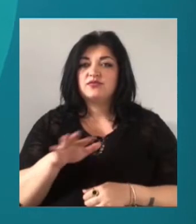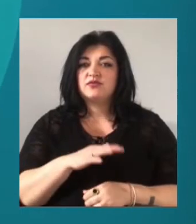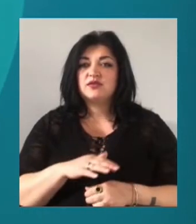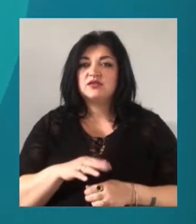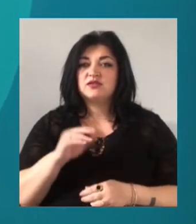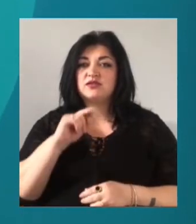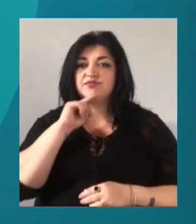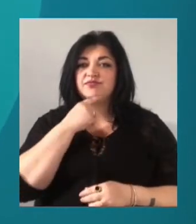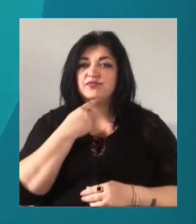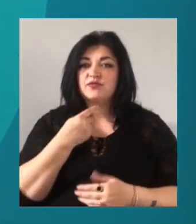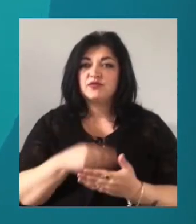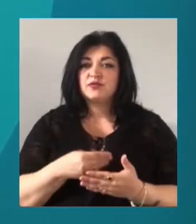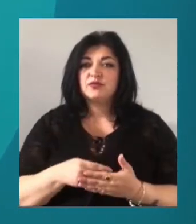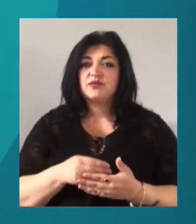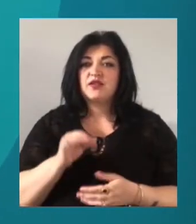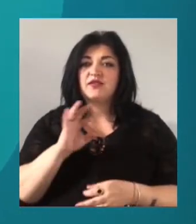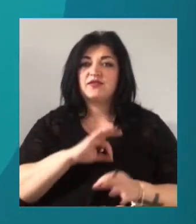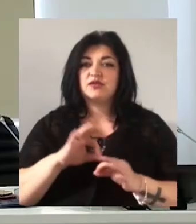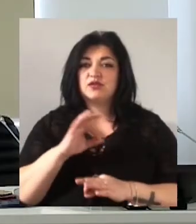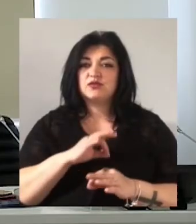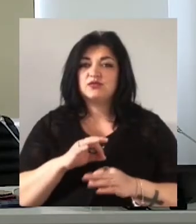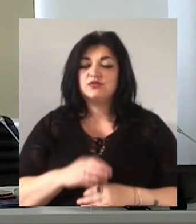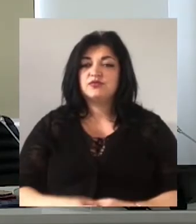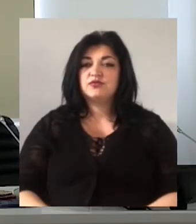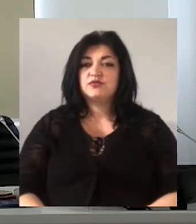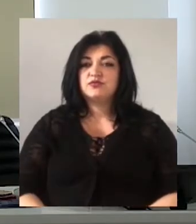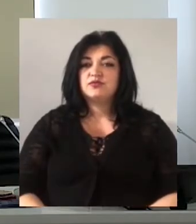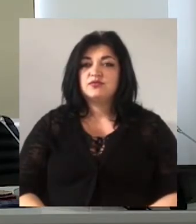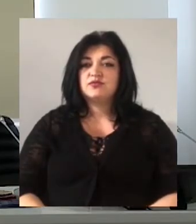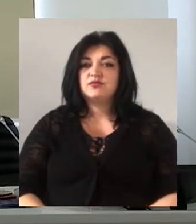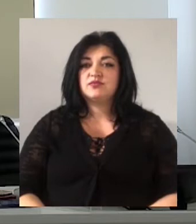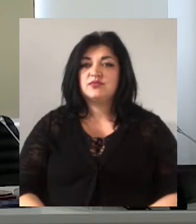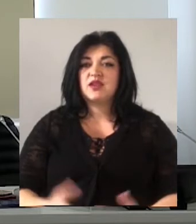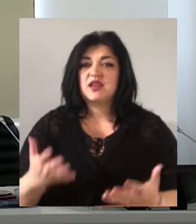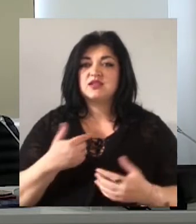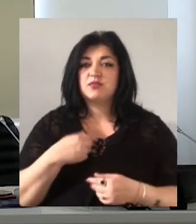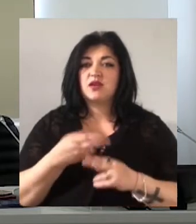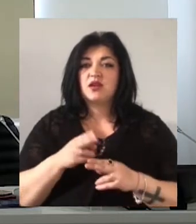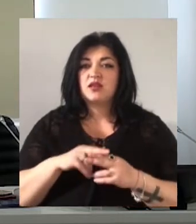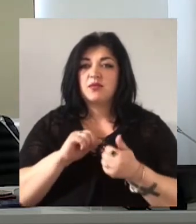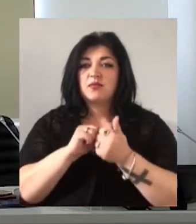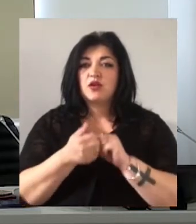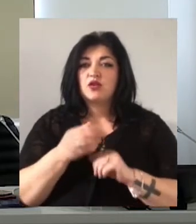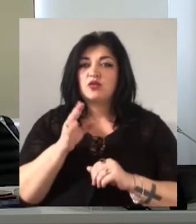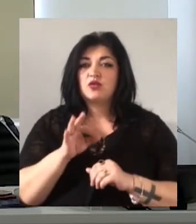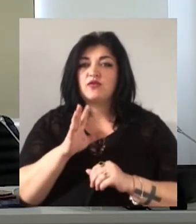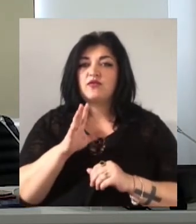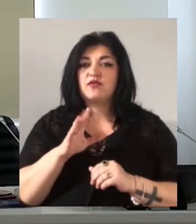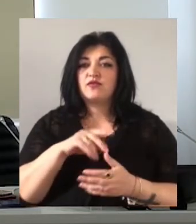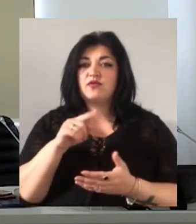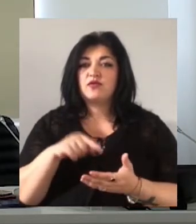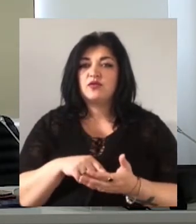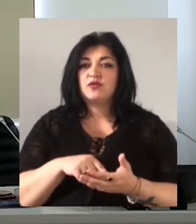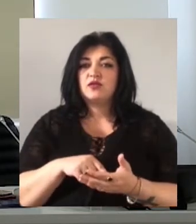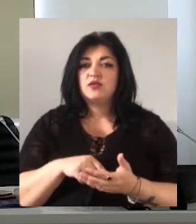цього використовуватимуть світлодіодні світильники. Если мы это поменяем, то освещение в городе, которое есть